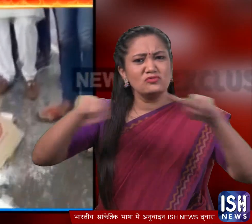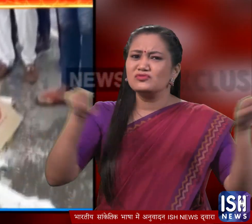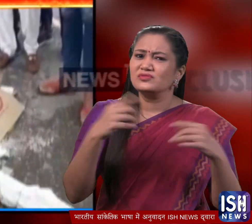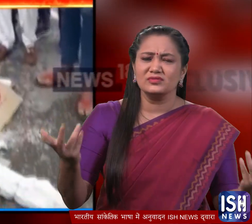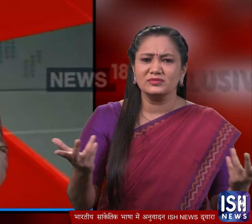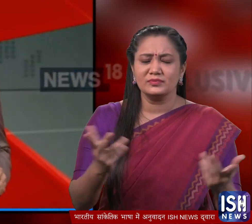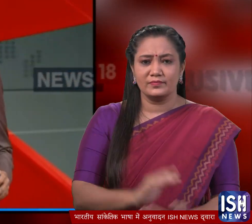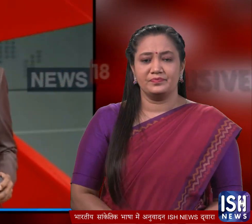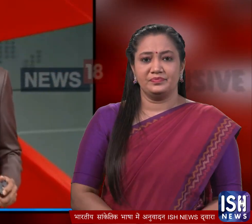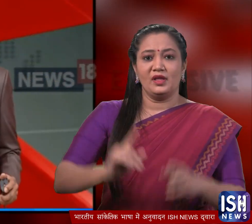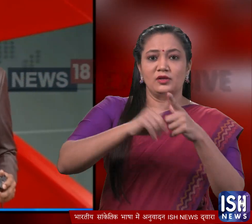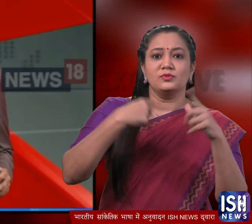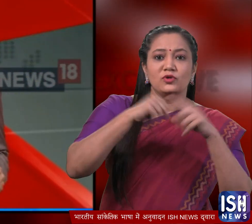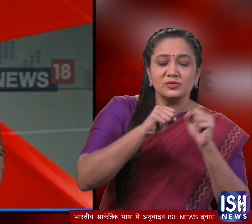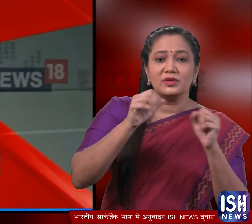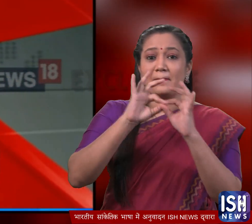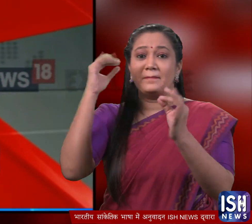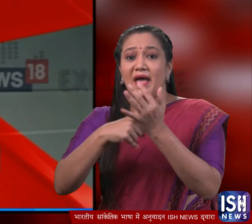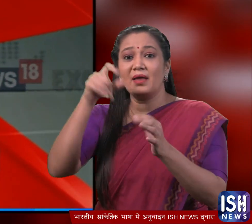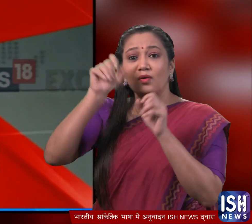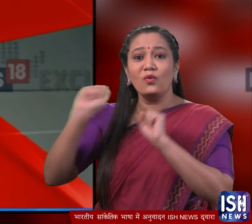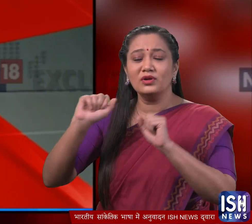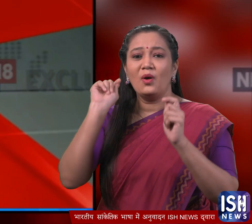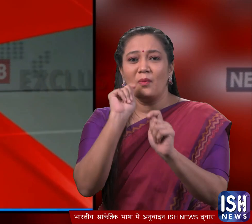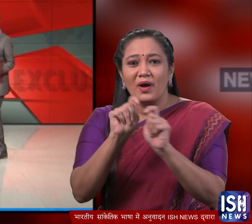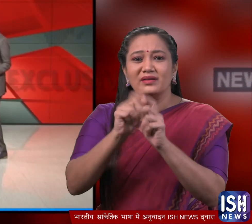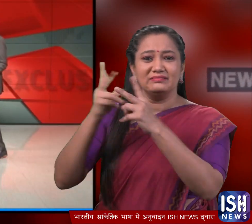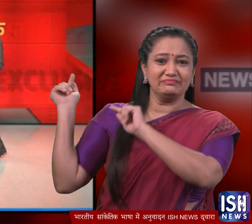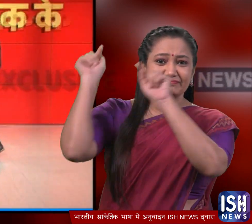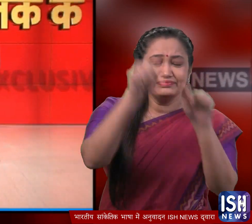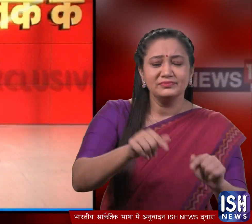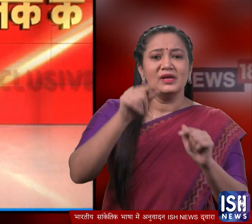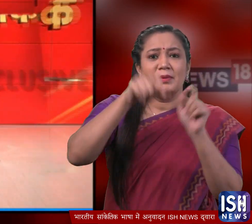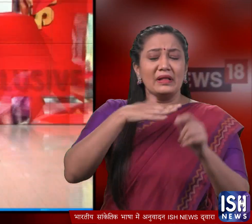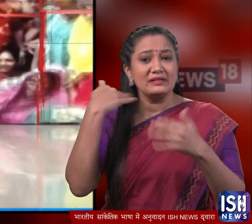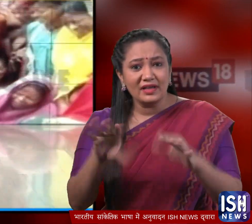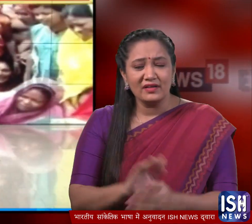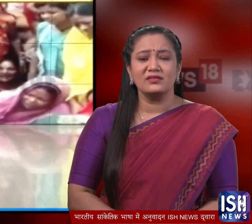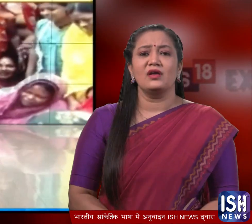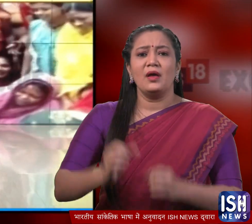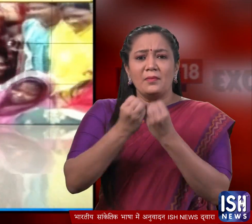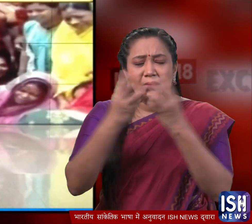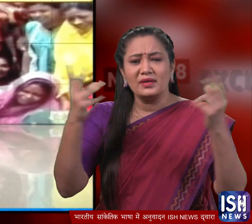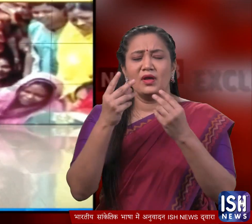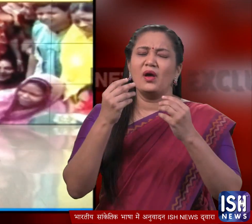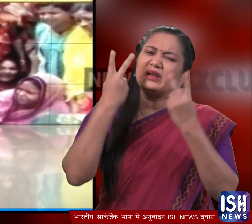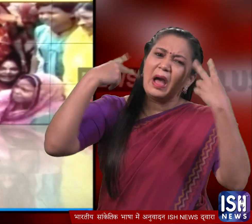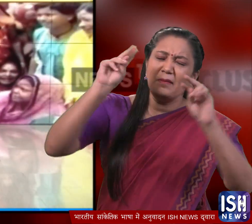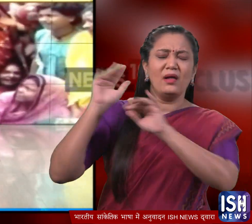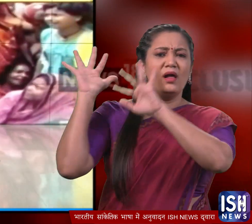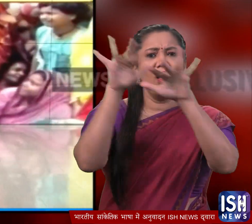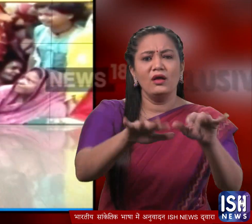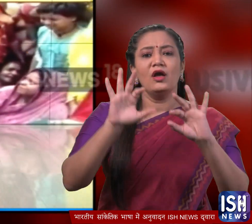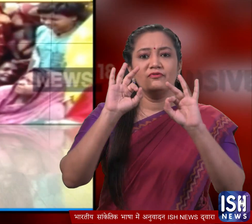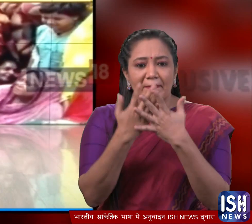गुस्सा जताया। तो वहीं जम्मू कश्मीर में बिहार के मजदूरों की हत्या के बाद राज्य में मातम पसर गया। बिहार के ऐसे मजदूरों की गिनती सैकड़ों में